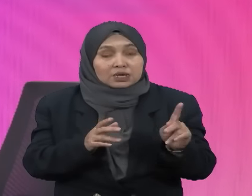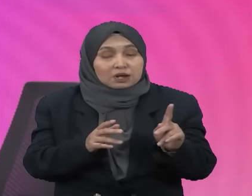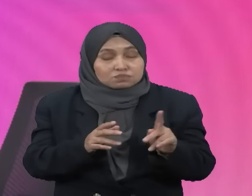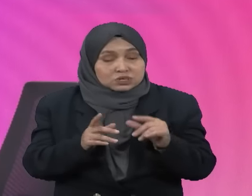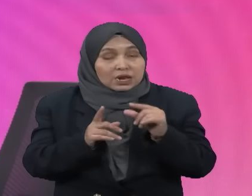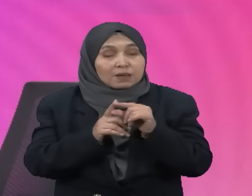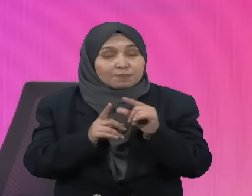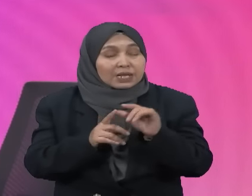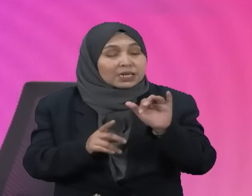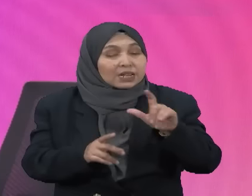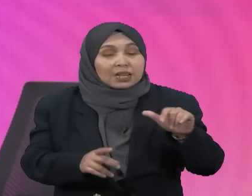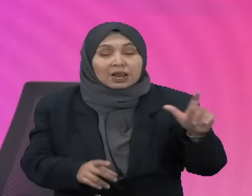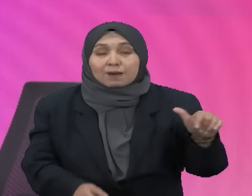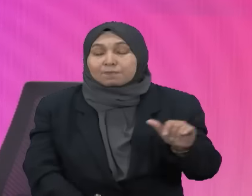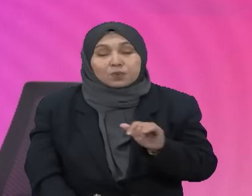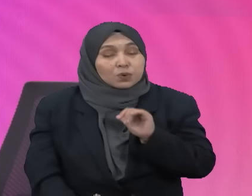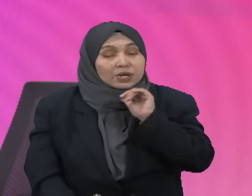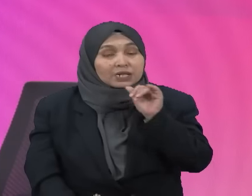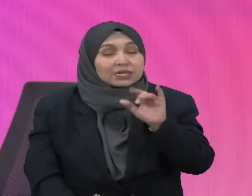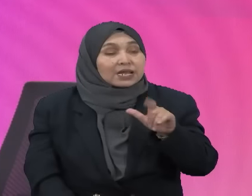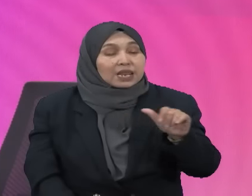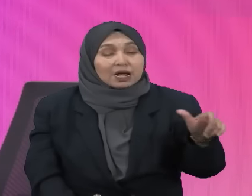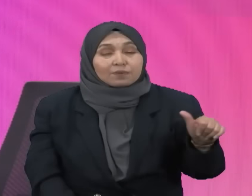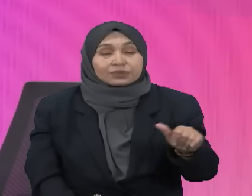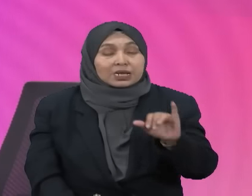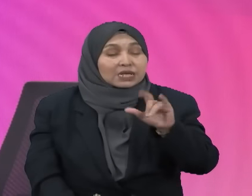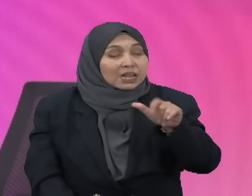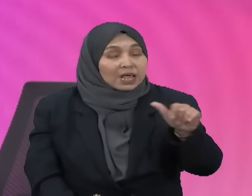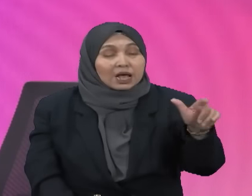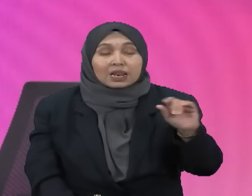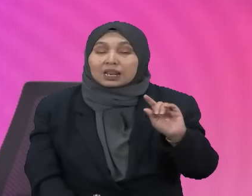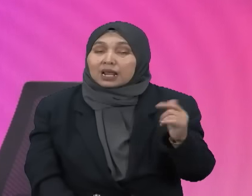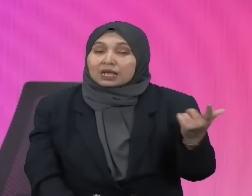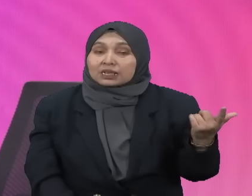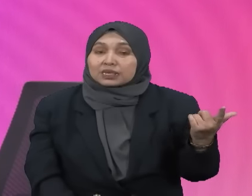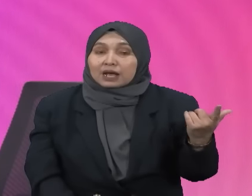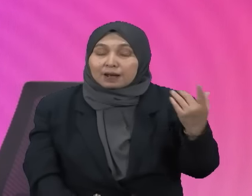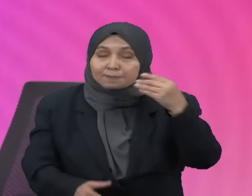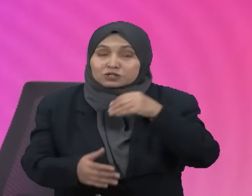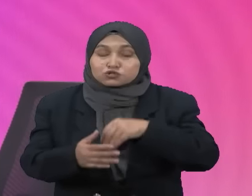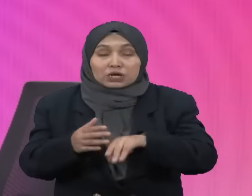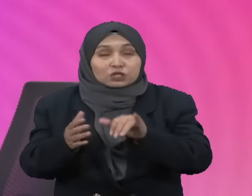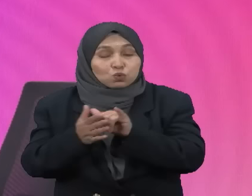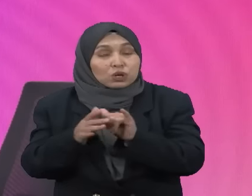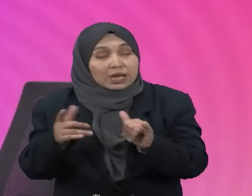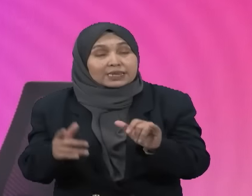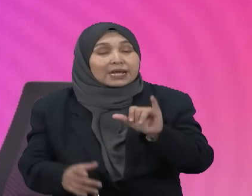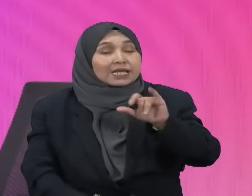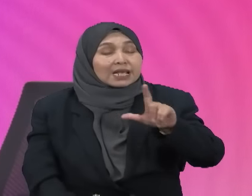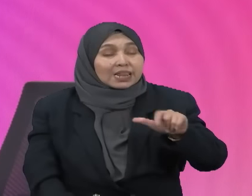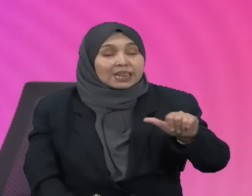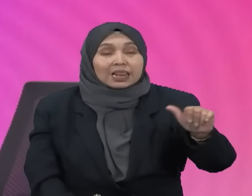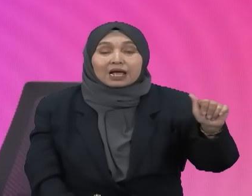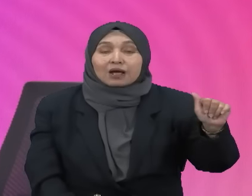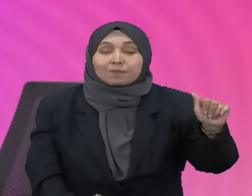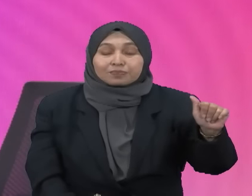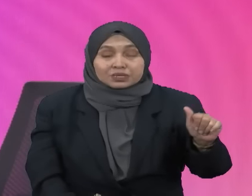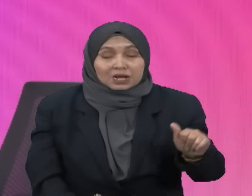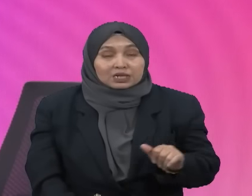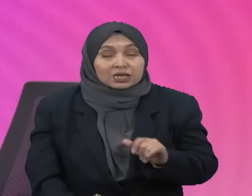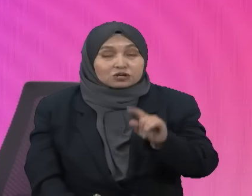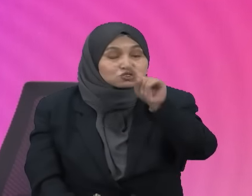kalimah illa, bukan ila, ila lain ya, ila yang masuk kepada tu lain, illa yang sabdu,